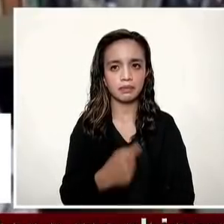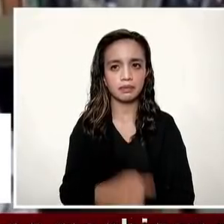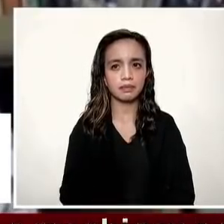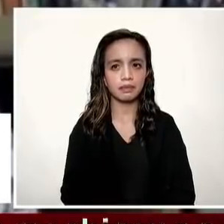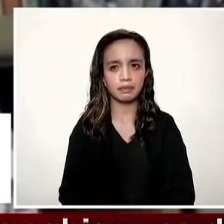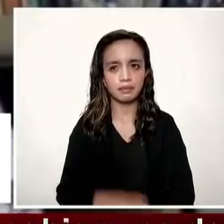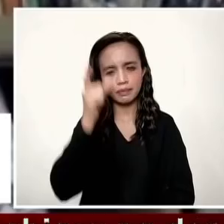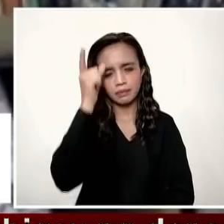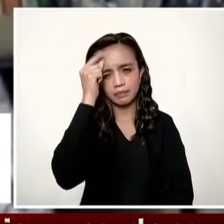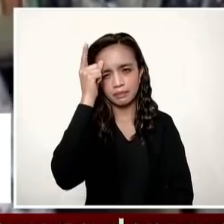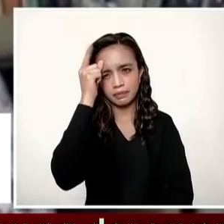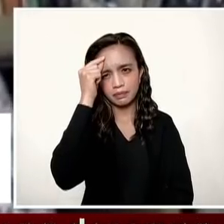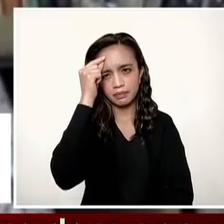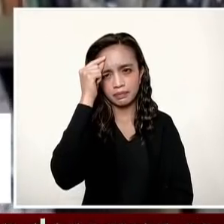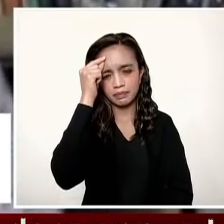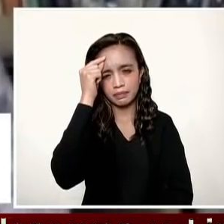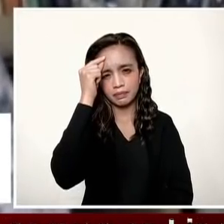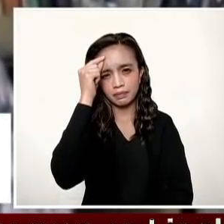kumbaga,